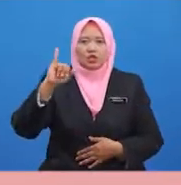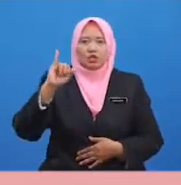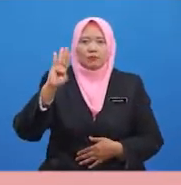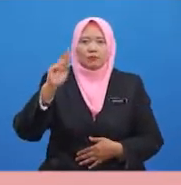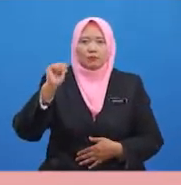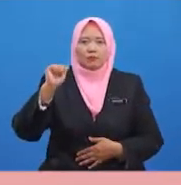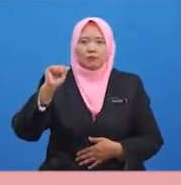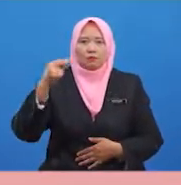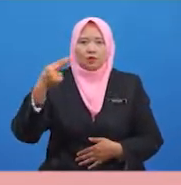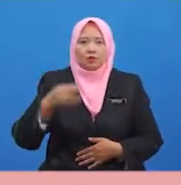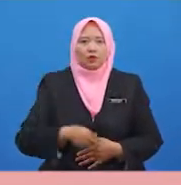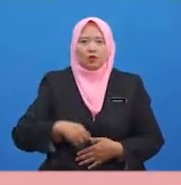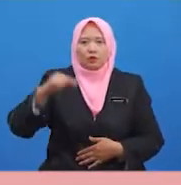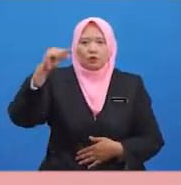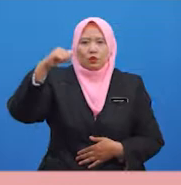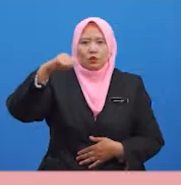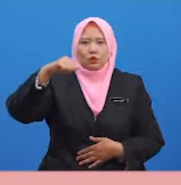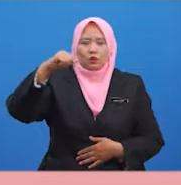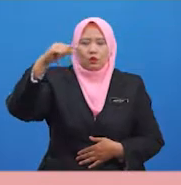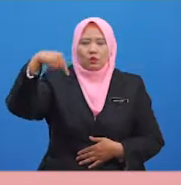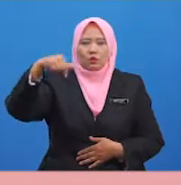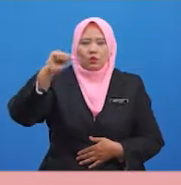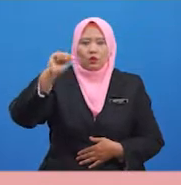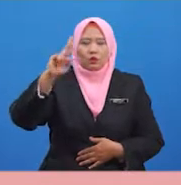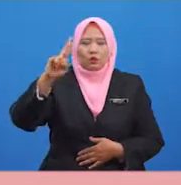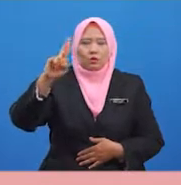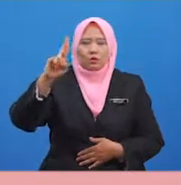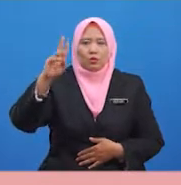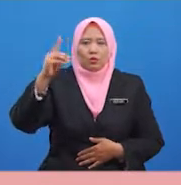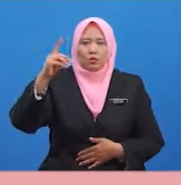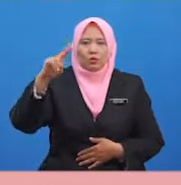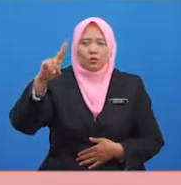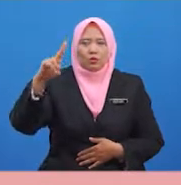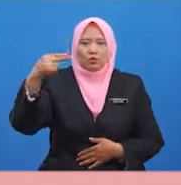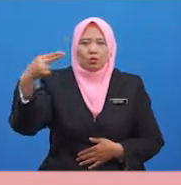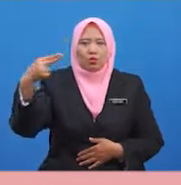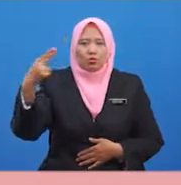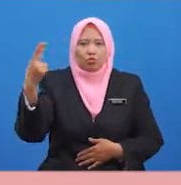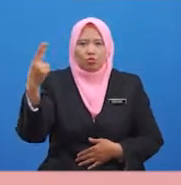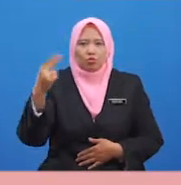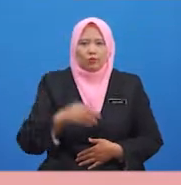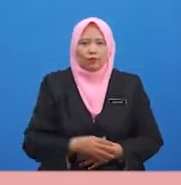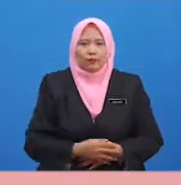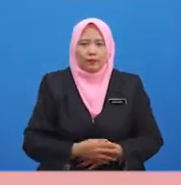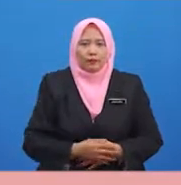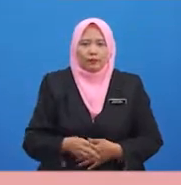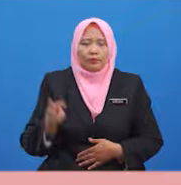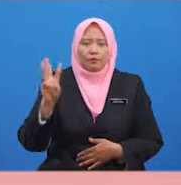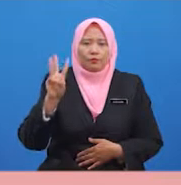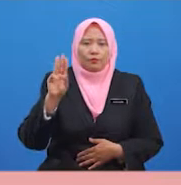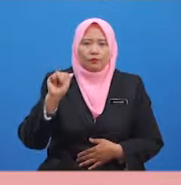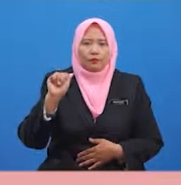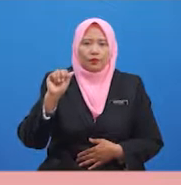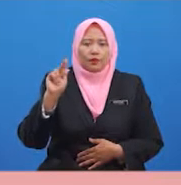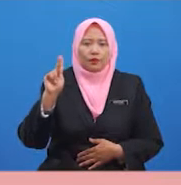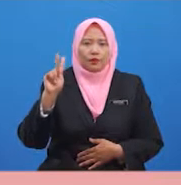qardu, waqaf, dan wadi'ah. Mari kita perincikan satu persatu